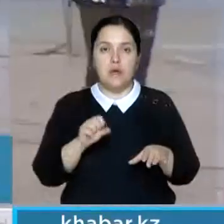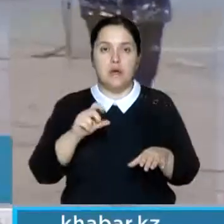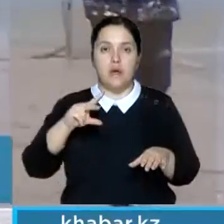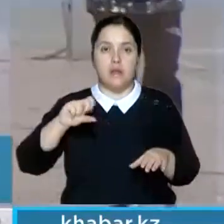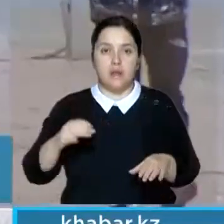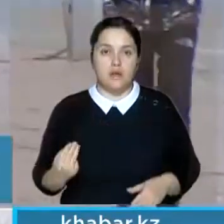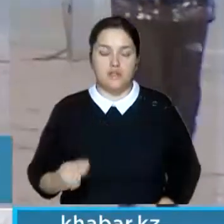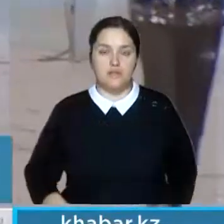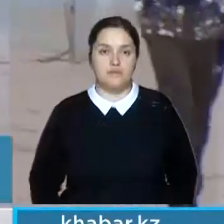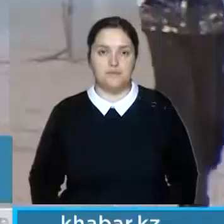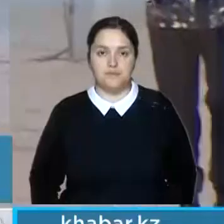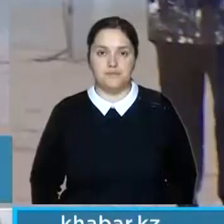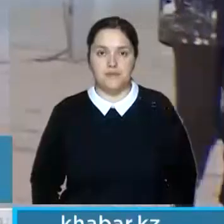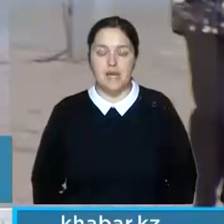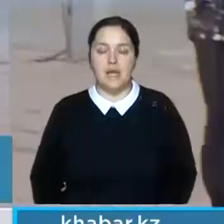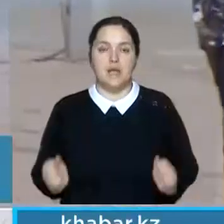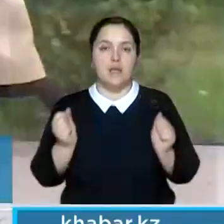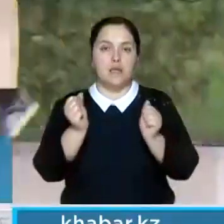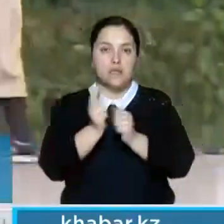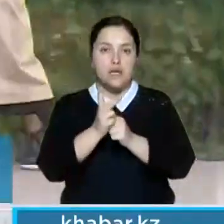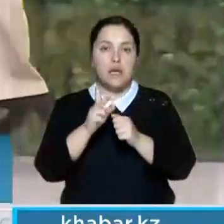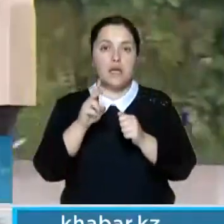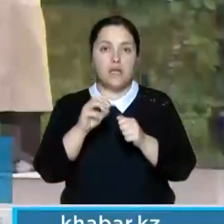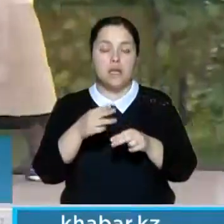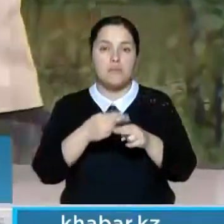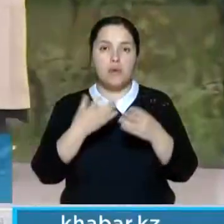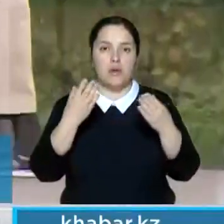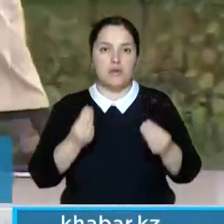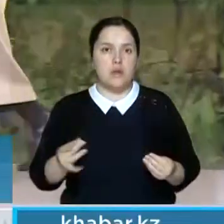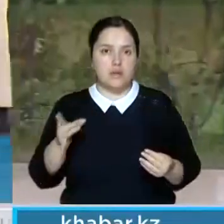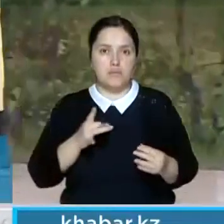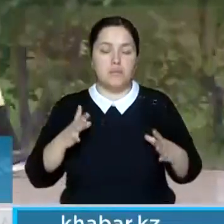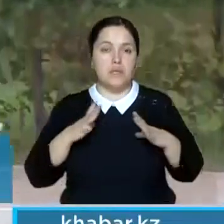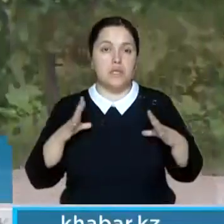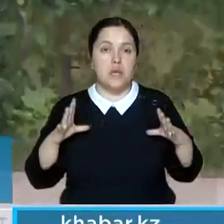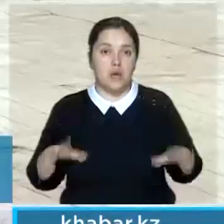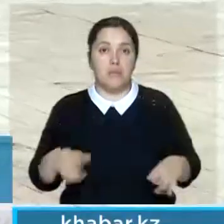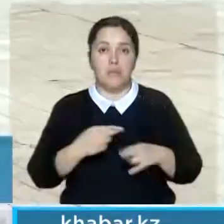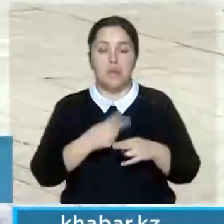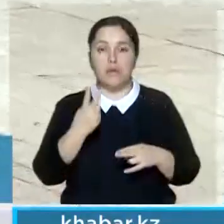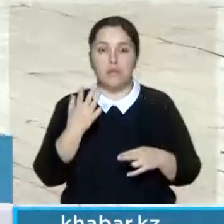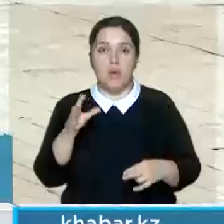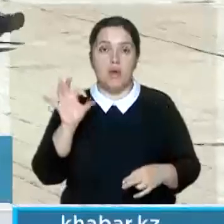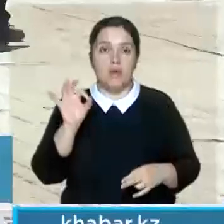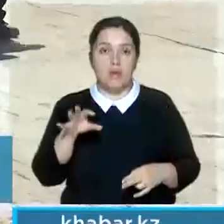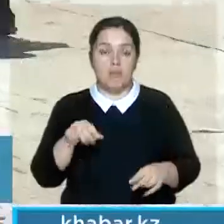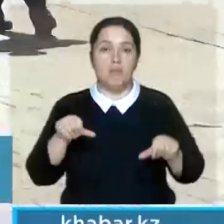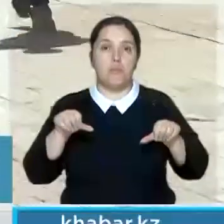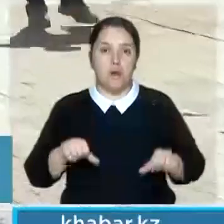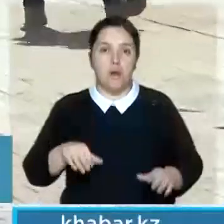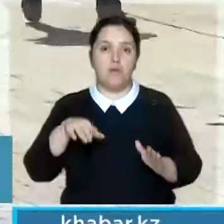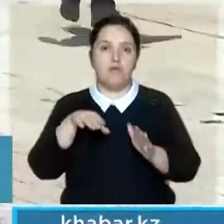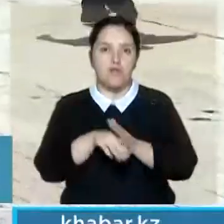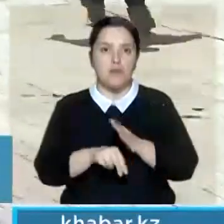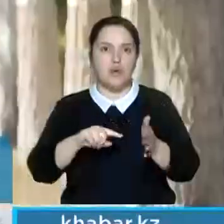На протяжении последних 13 лет День Республики вообще не отмечали. А между тем, 25 октября по праву считается